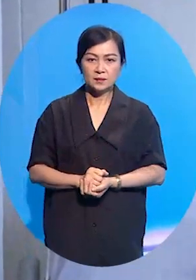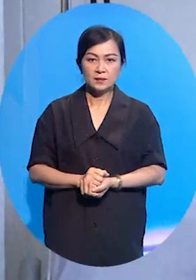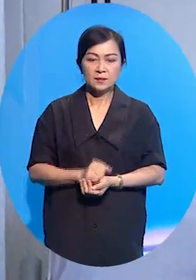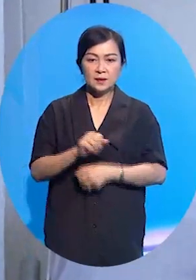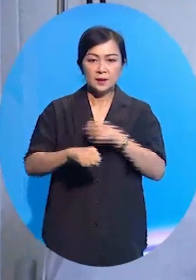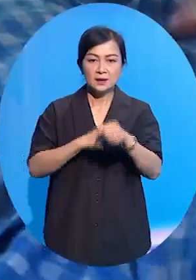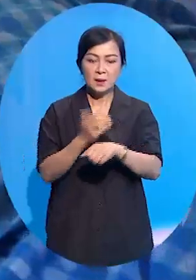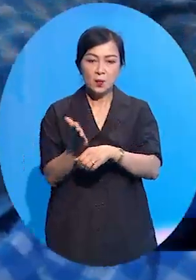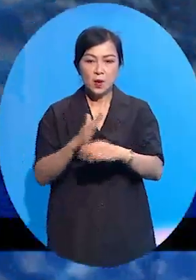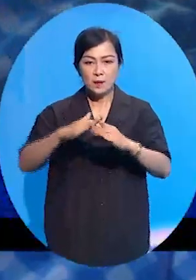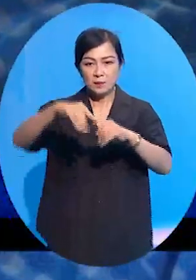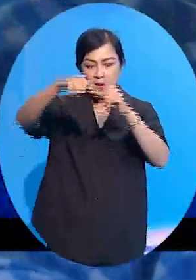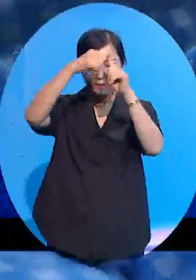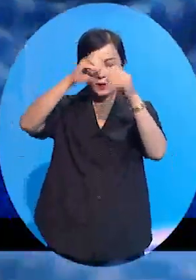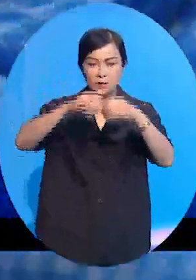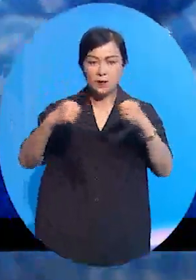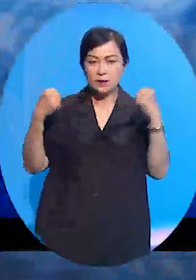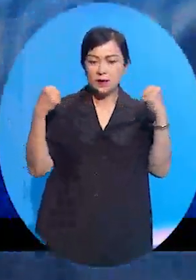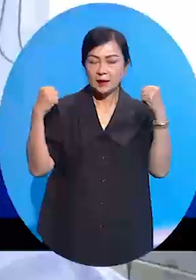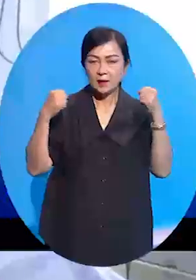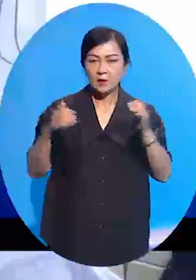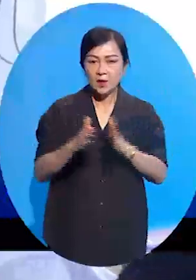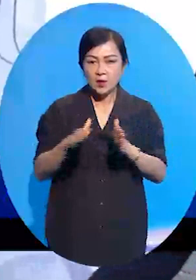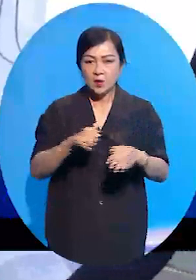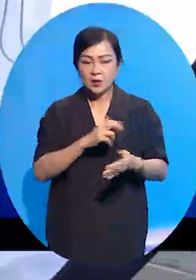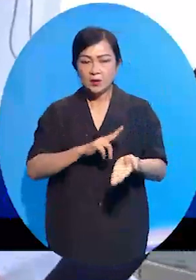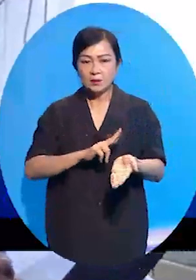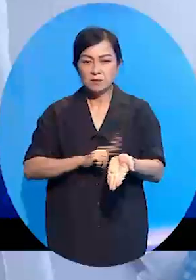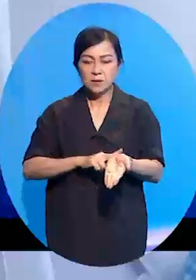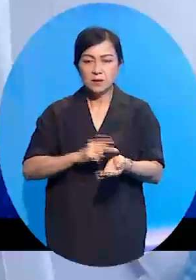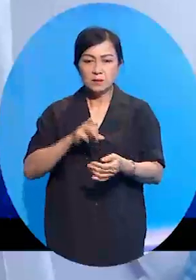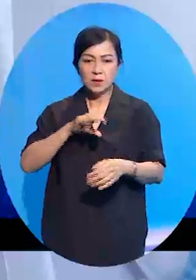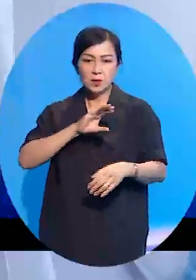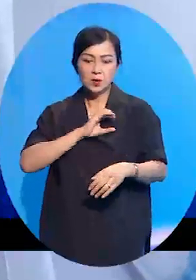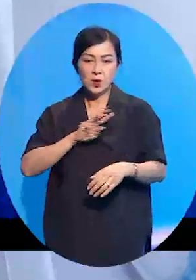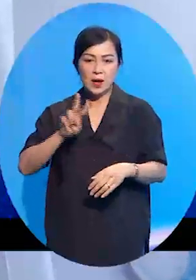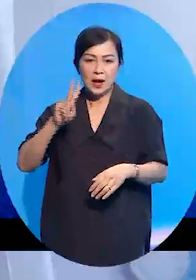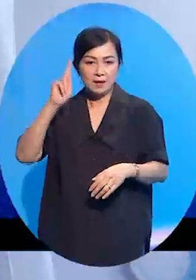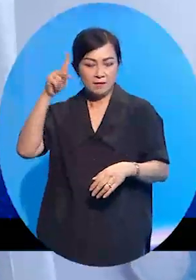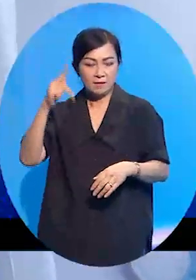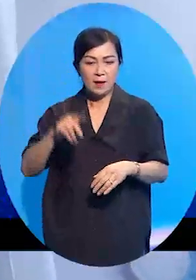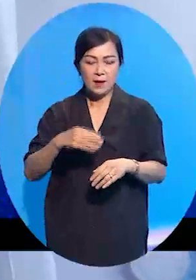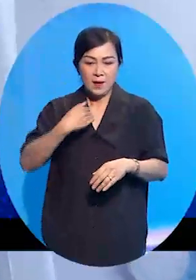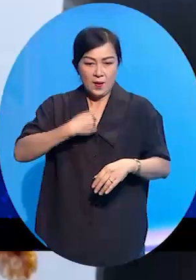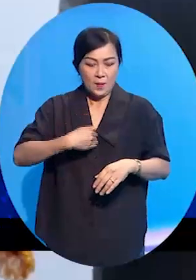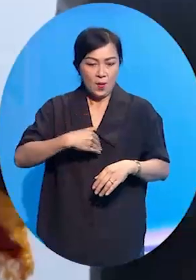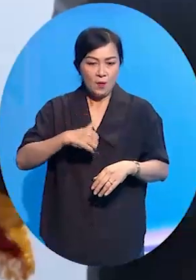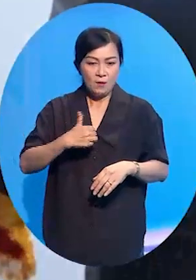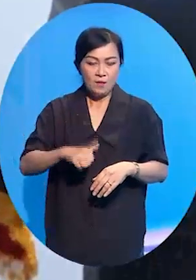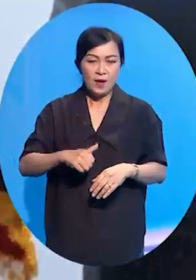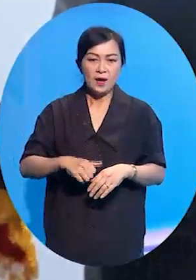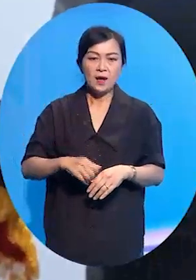Bệnh viện Hoàng Mỹ Sài Gòn đã điều trị thành công nhiều trường hợp mắc bệnh lý động mạch chủ bằng cả hai phương pháp phẫu thuật mở và can thiệp nội